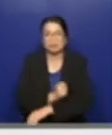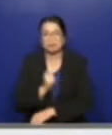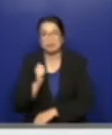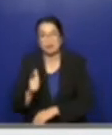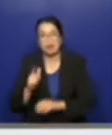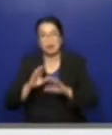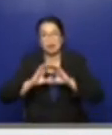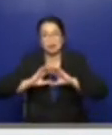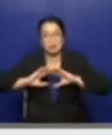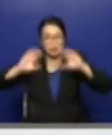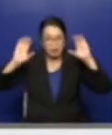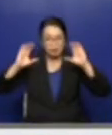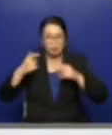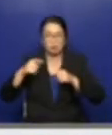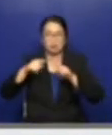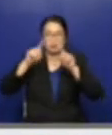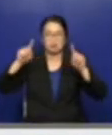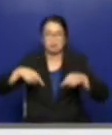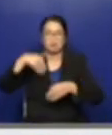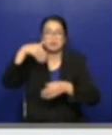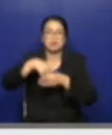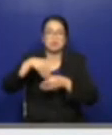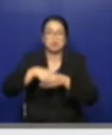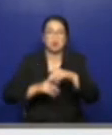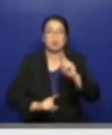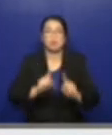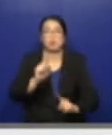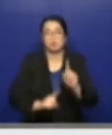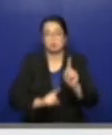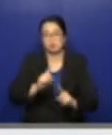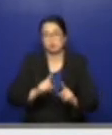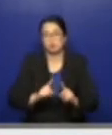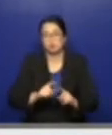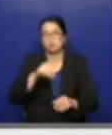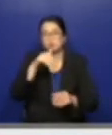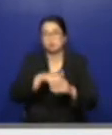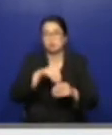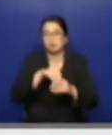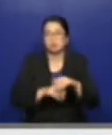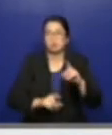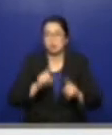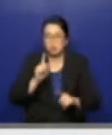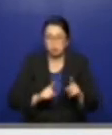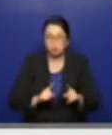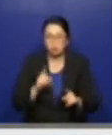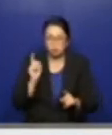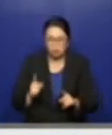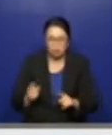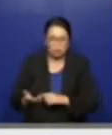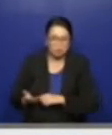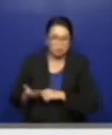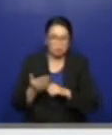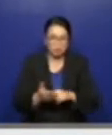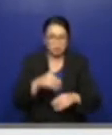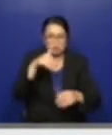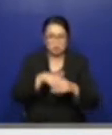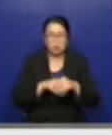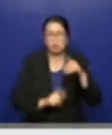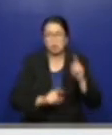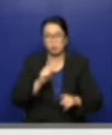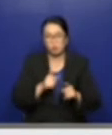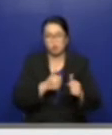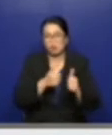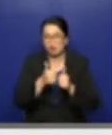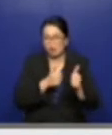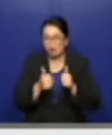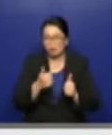จัดซื้อจัดจ้างและการบริหารพัสดุภาครัฐ60นะมีหลายม